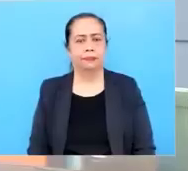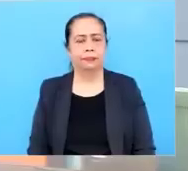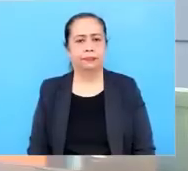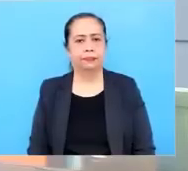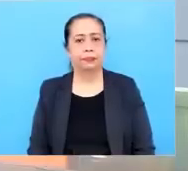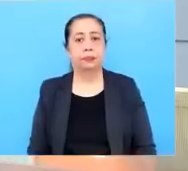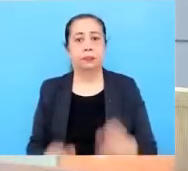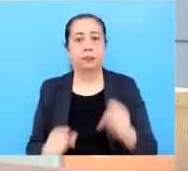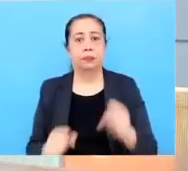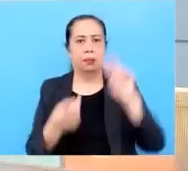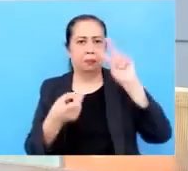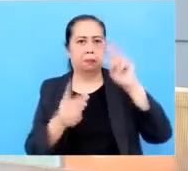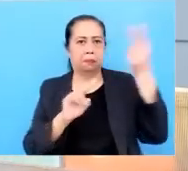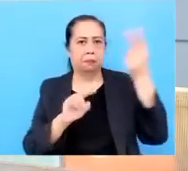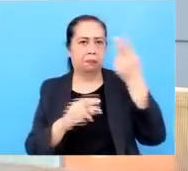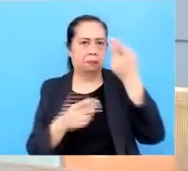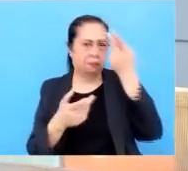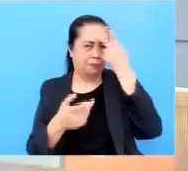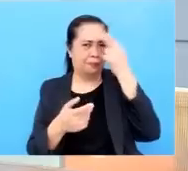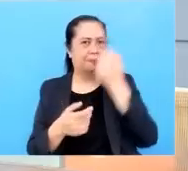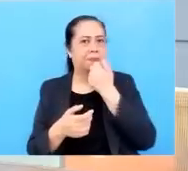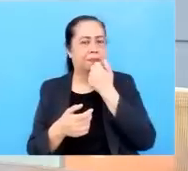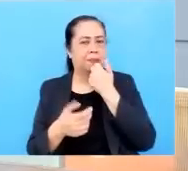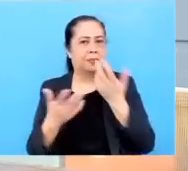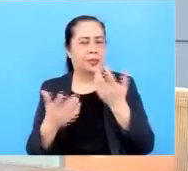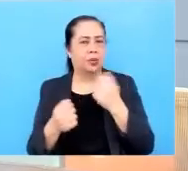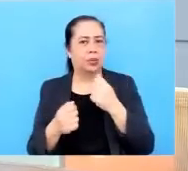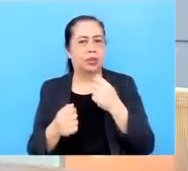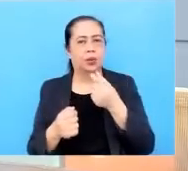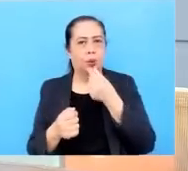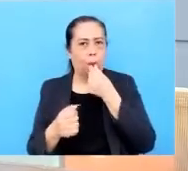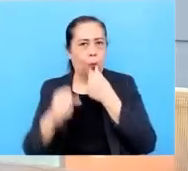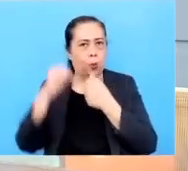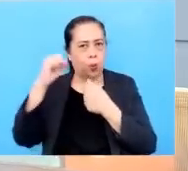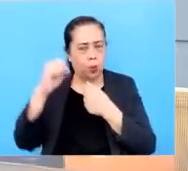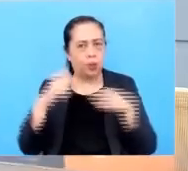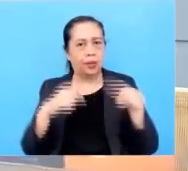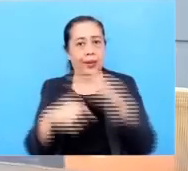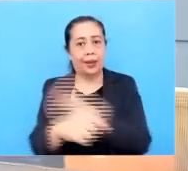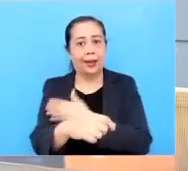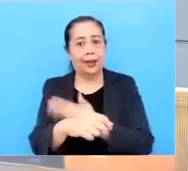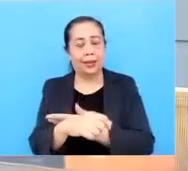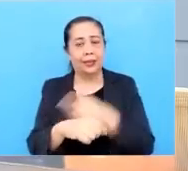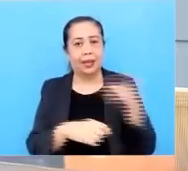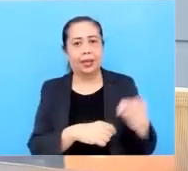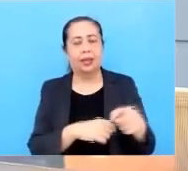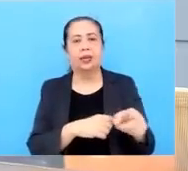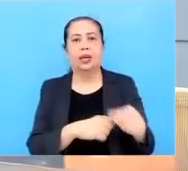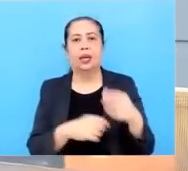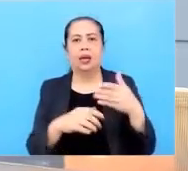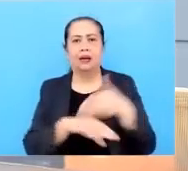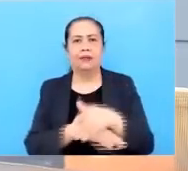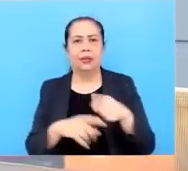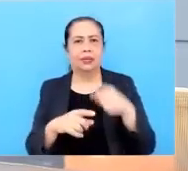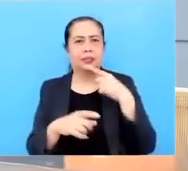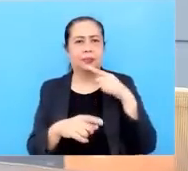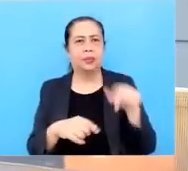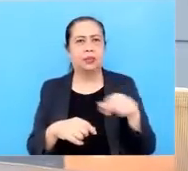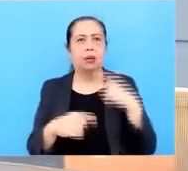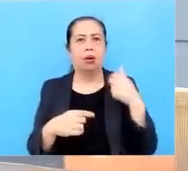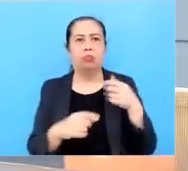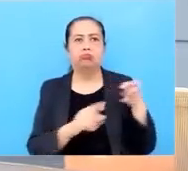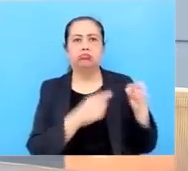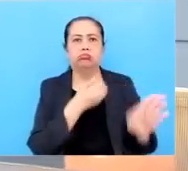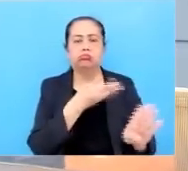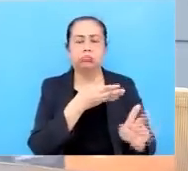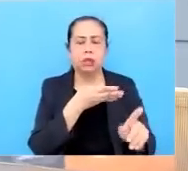Posibleng na misinterpret lang daw ang referee na si Carlos Padilla ayon sa anak ng Hall of Famer. Ito ay matapos sabihin nito na pinaburan niya si